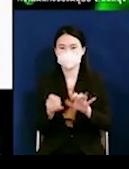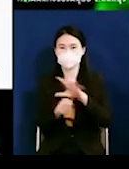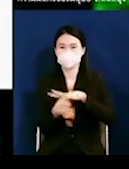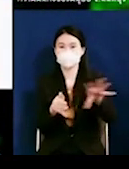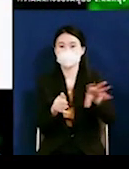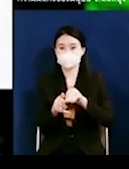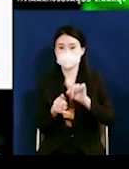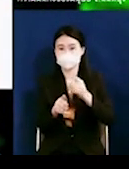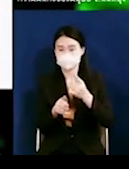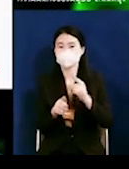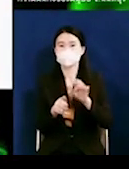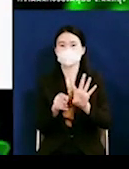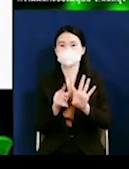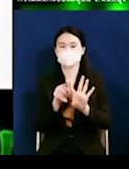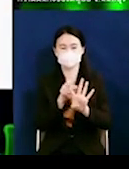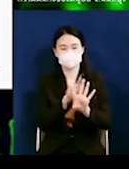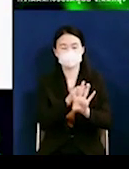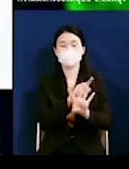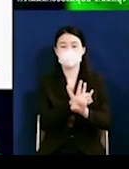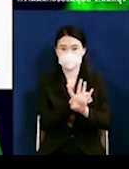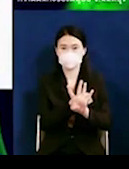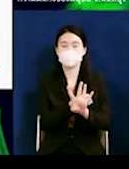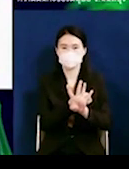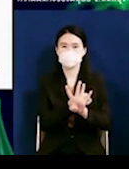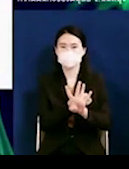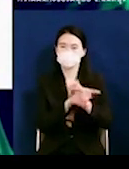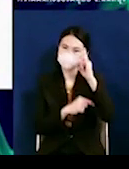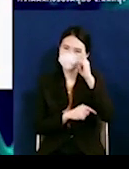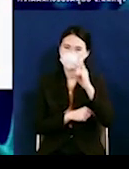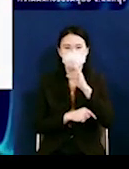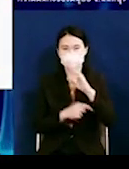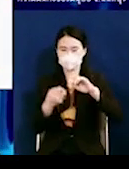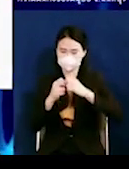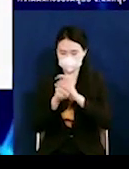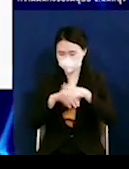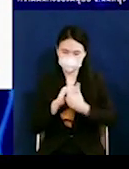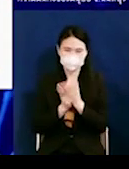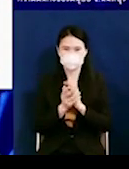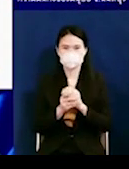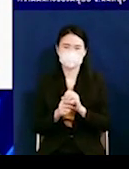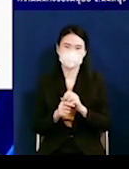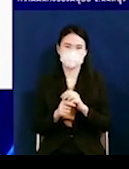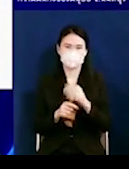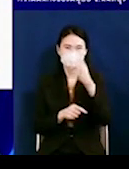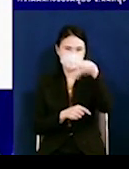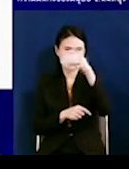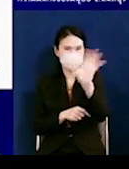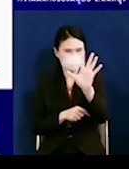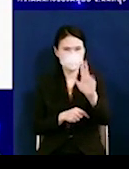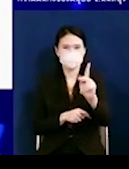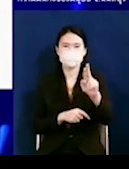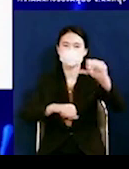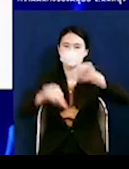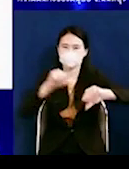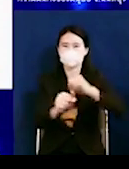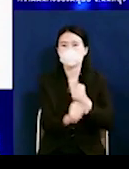เราตรวจทั้ง4ตำแหน่งเนี่ยครับเพราะฉะนั้นยังไงเนียนไม่ได้นะครับกรมวิทยาศาสตร์การแพทย์จับได้อยู่แล้วไม่มีปัญหาอะไรนะครับเ